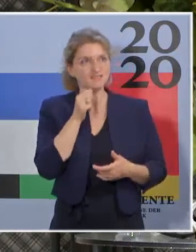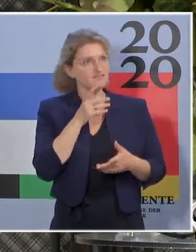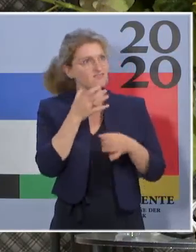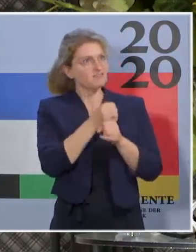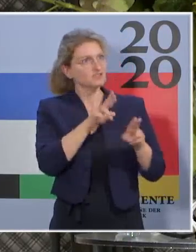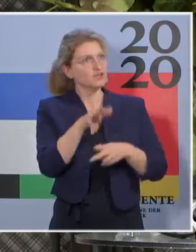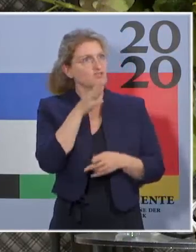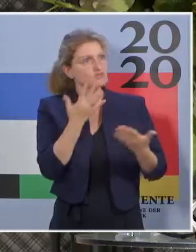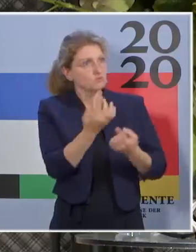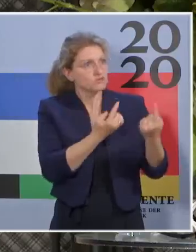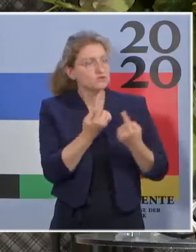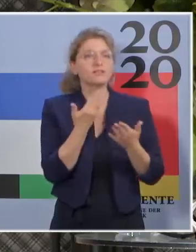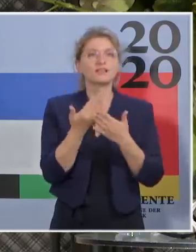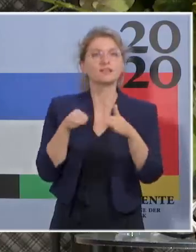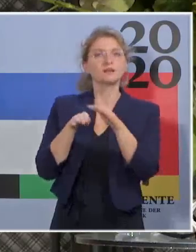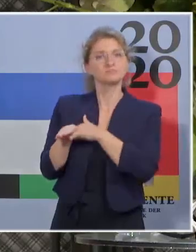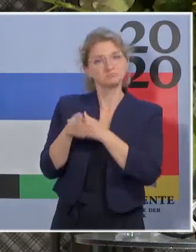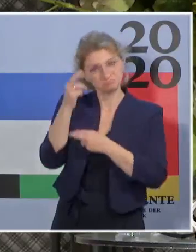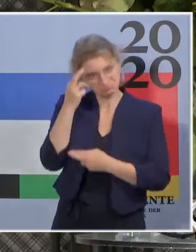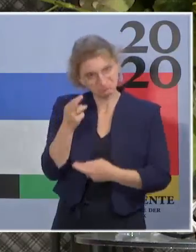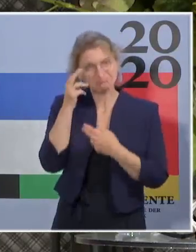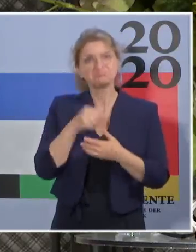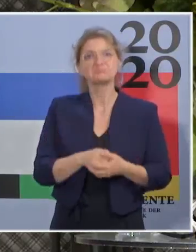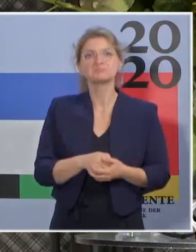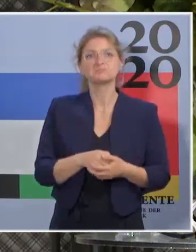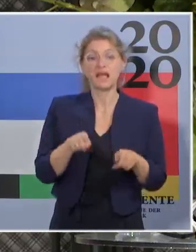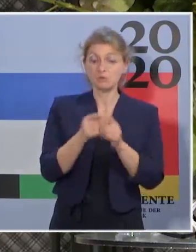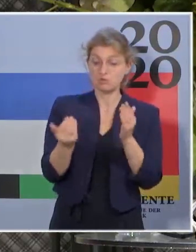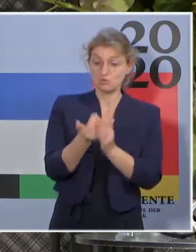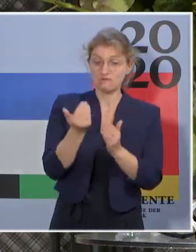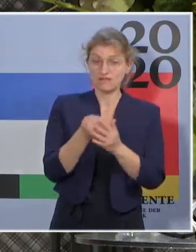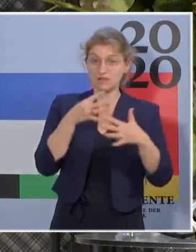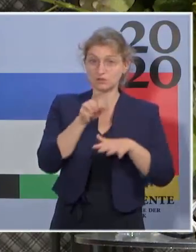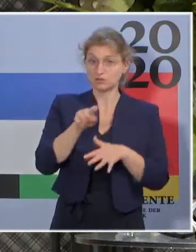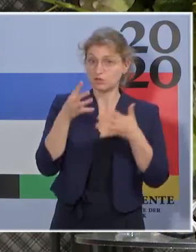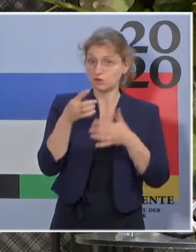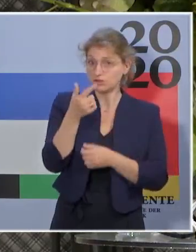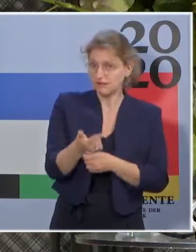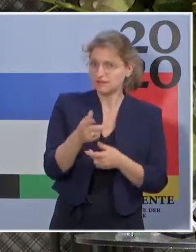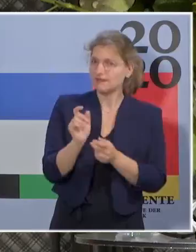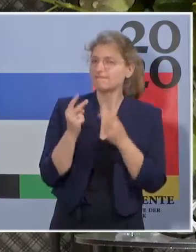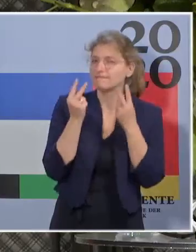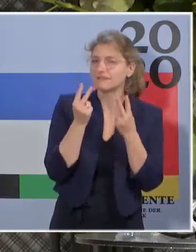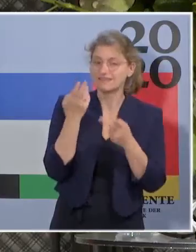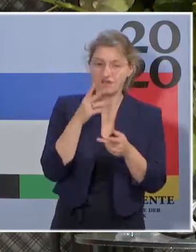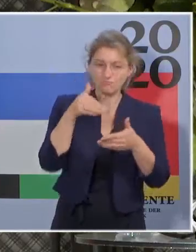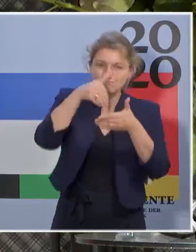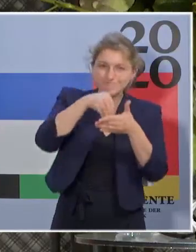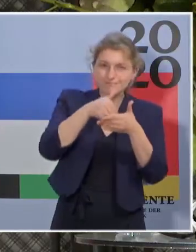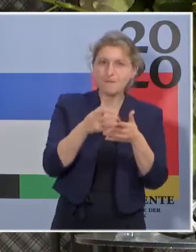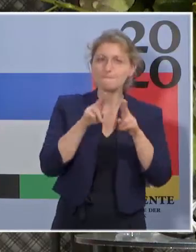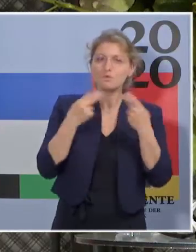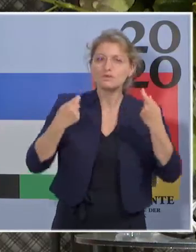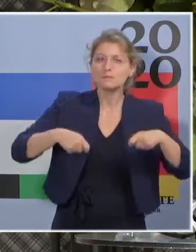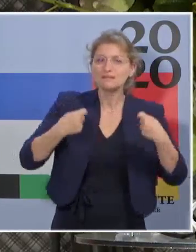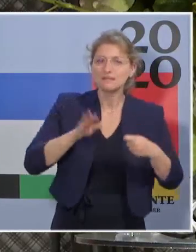die Novelle 1929 war insgesamt sehr bedeutsam, weil sie auch die Stellung des Bundespräsidenten verändert hat und sehr